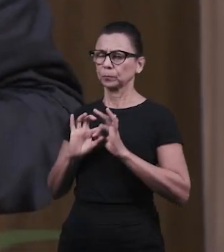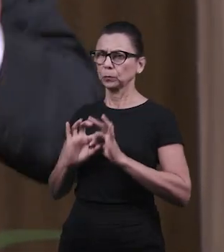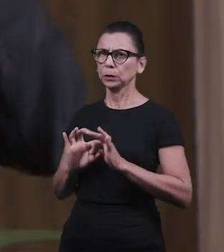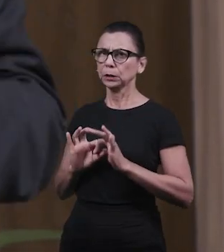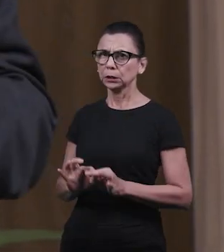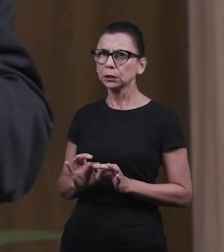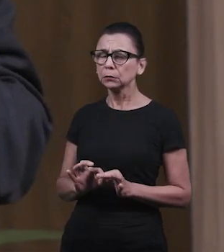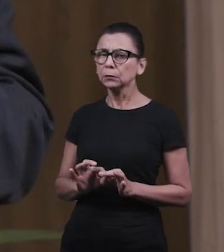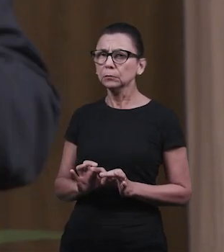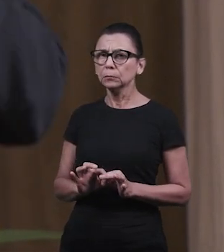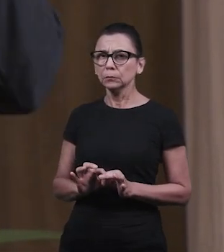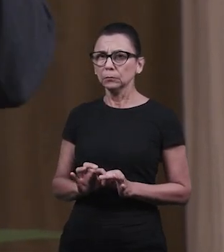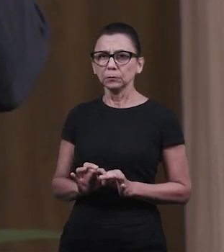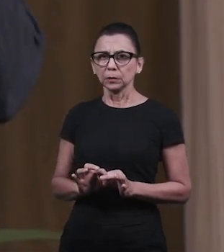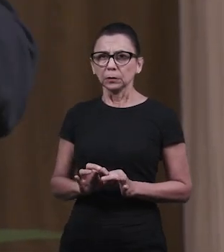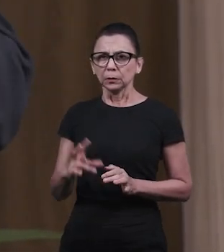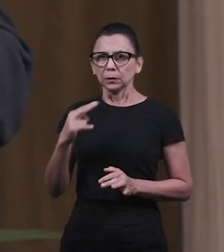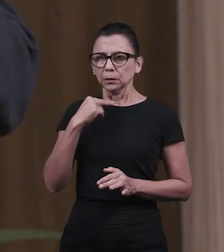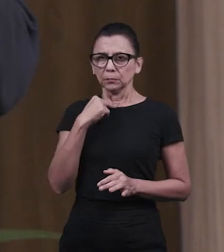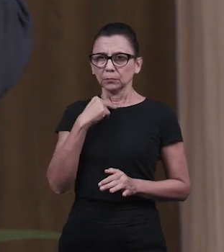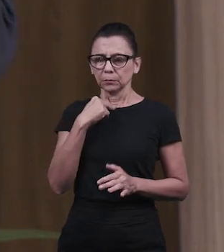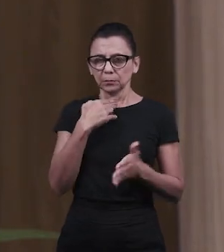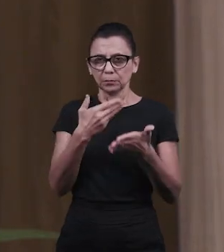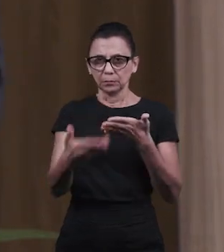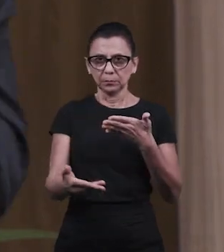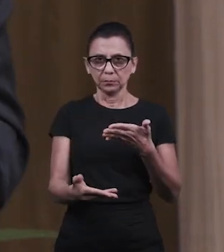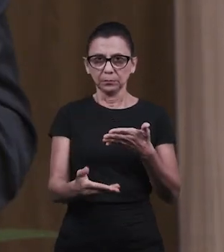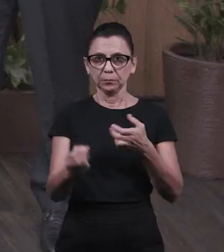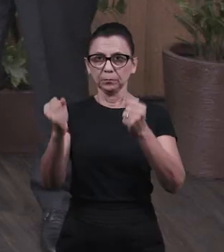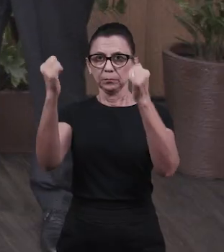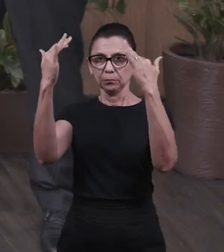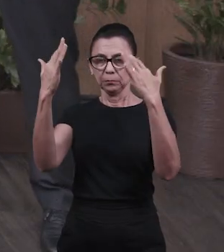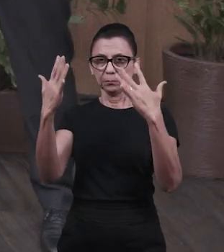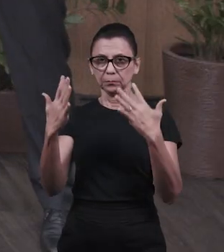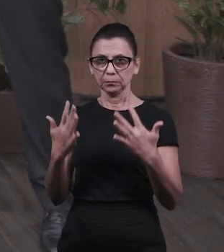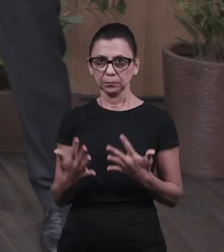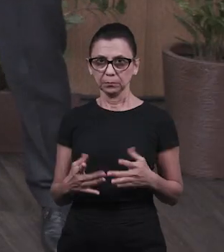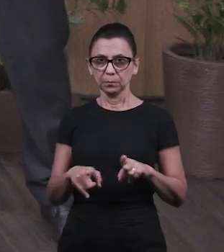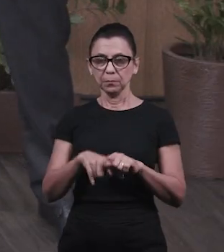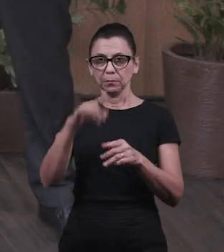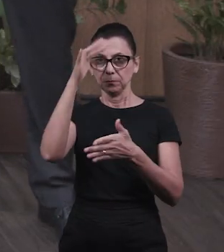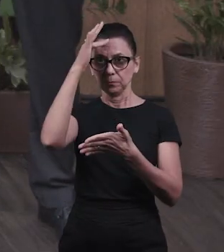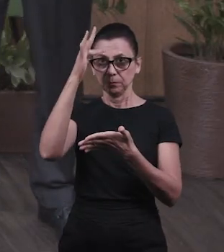утратить веры и благословения, которые мы однажды получили.